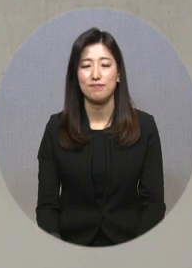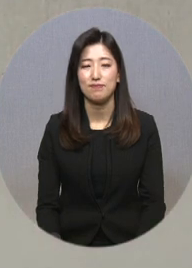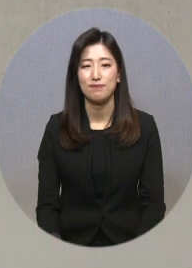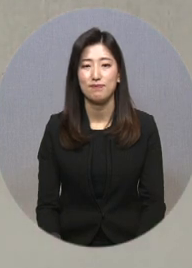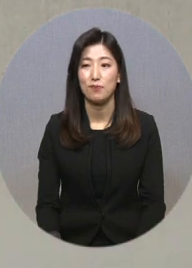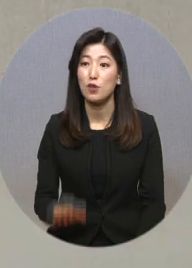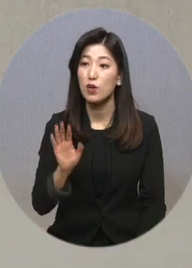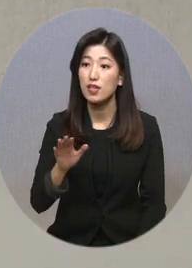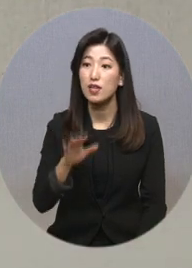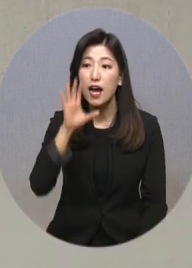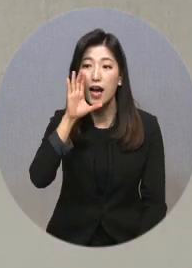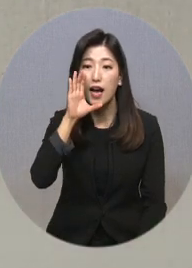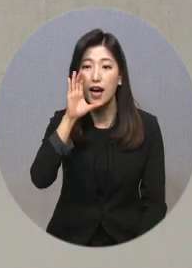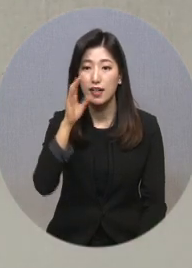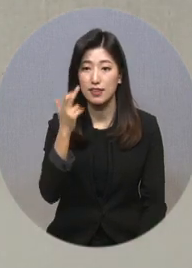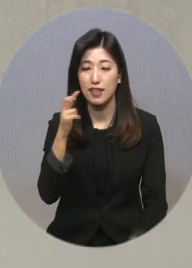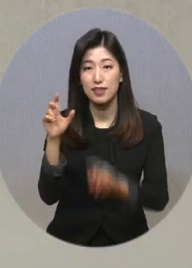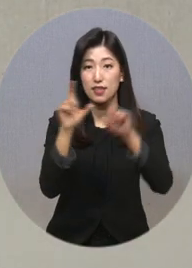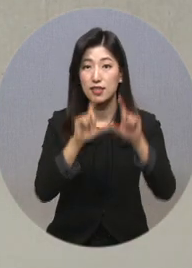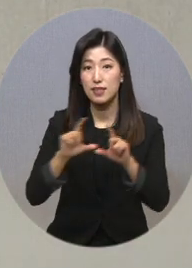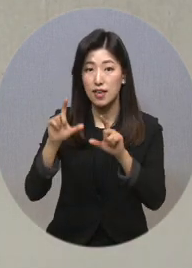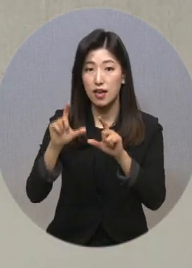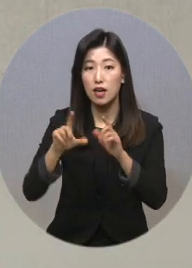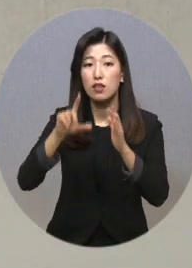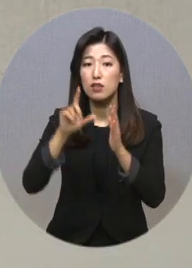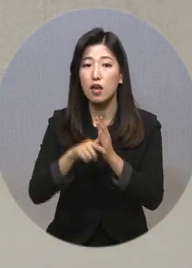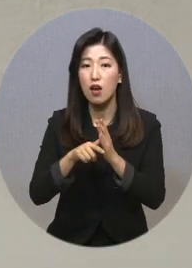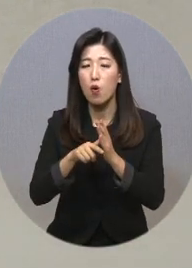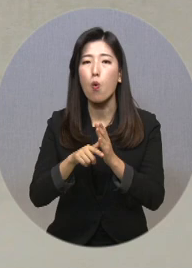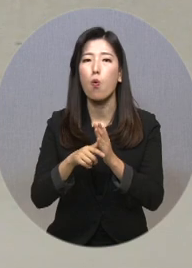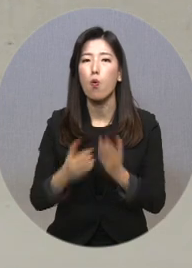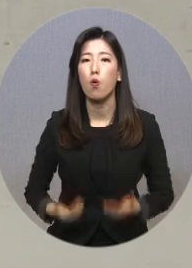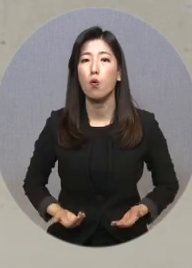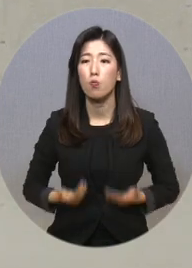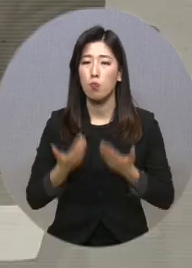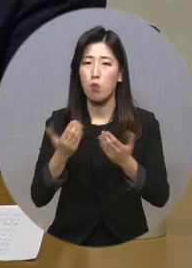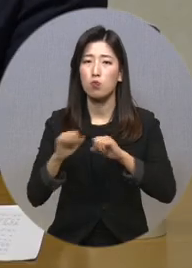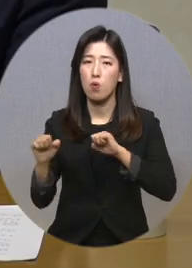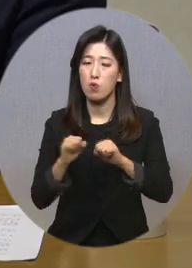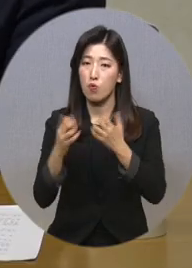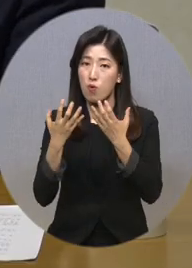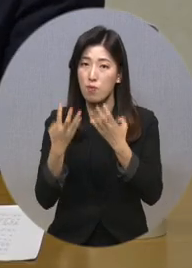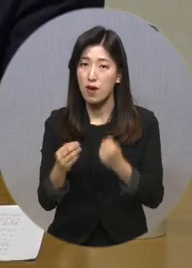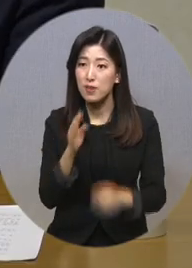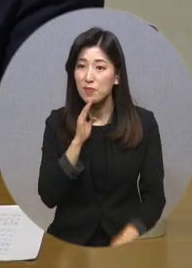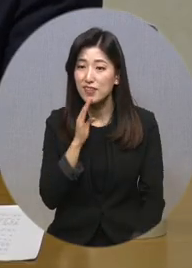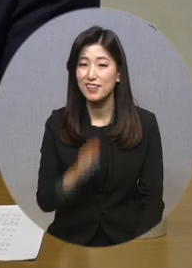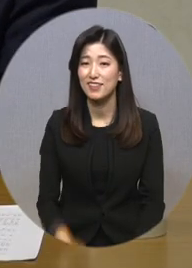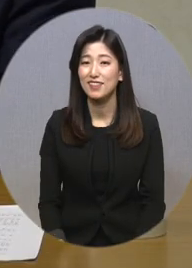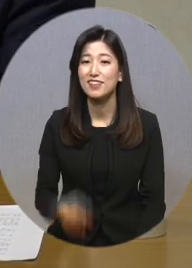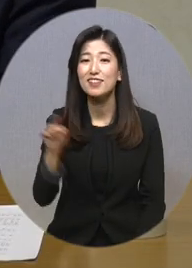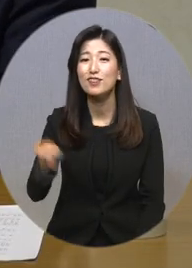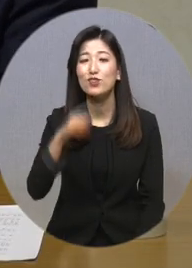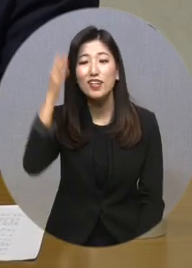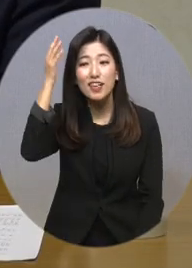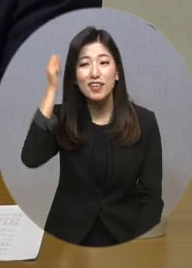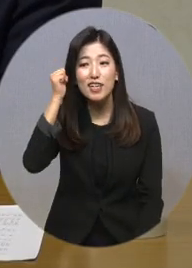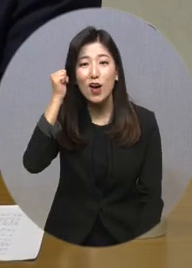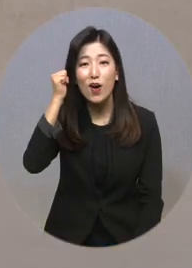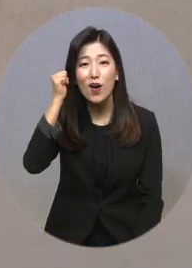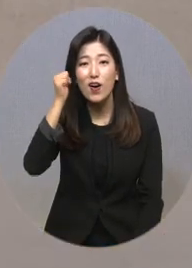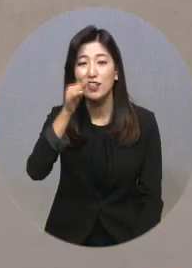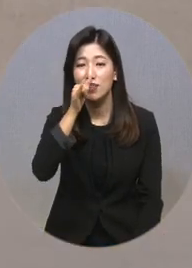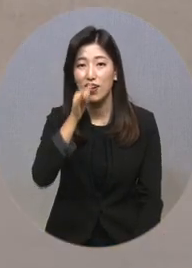회장님께서는 아산에 사시면서 그동안 나눔 봉사활동을 많이 하셨다고 들었습니다. 네. 그중에서 기억나는 것이 있다면 어떤 것이